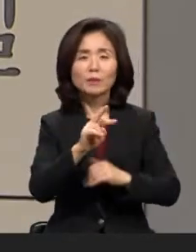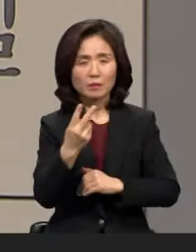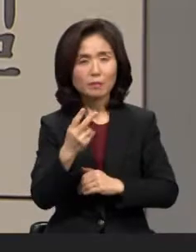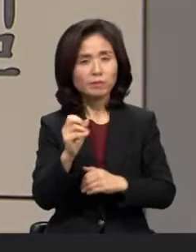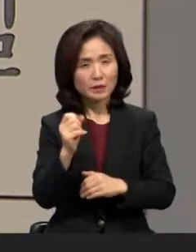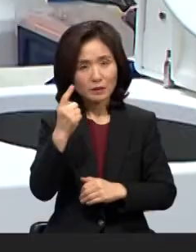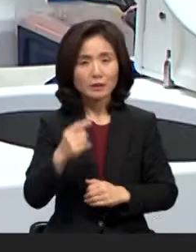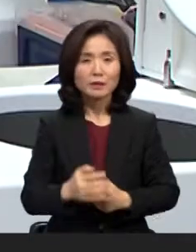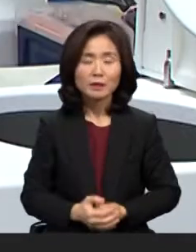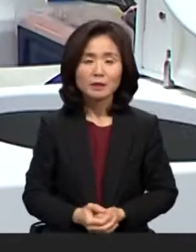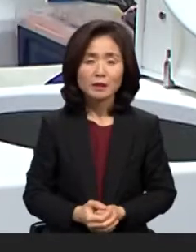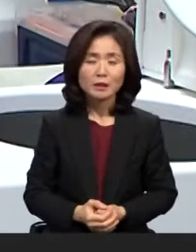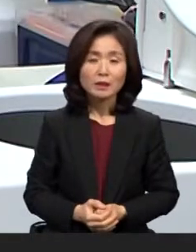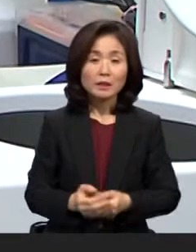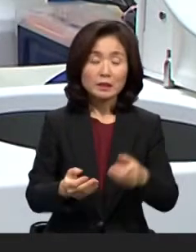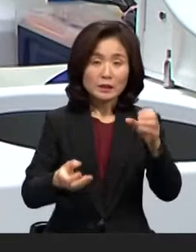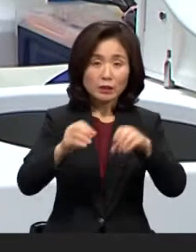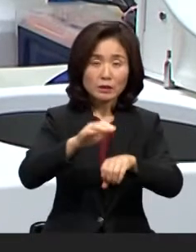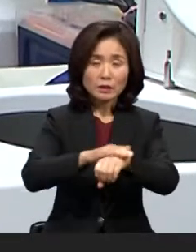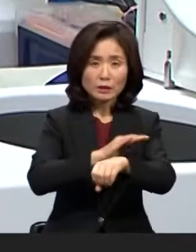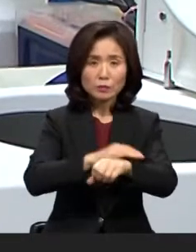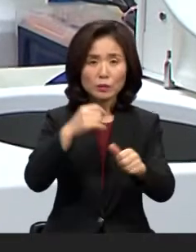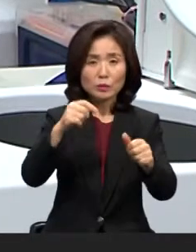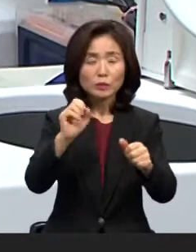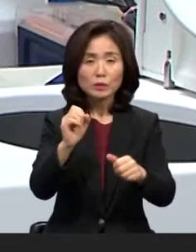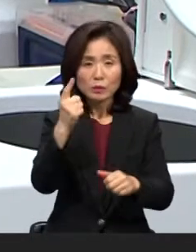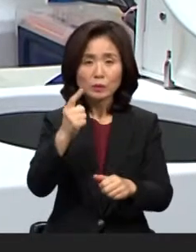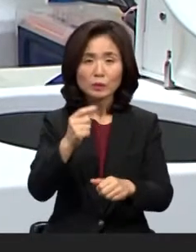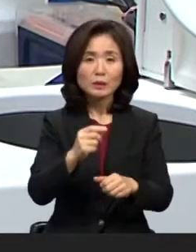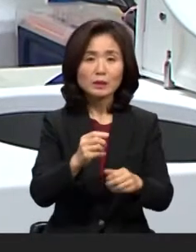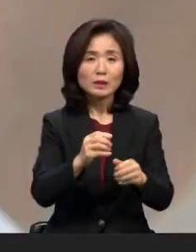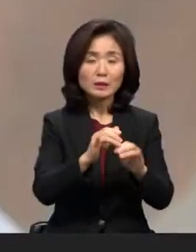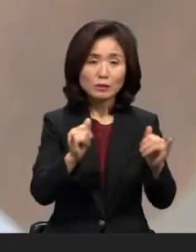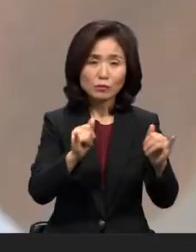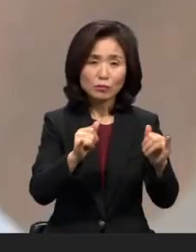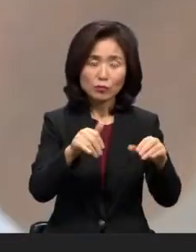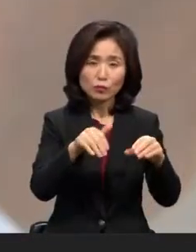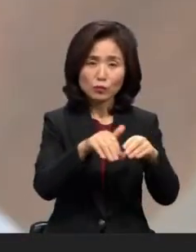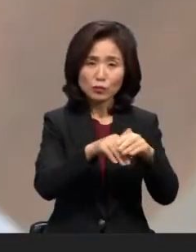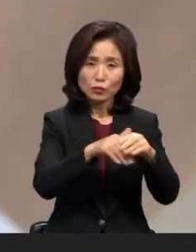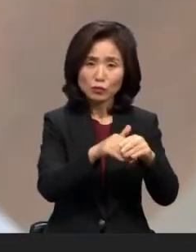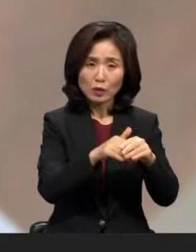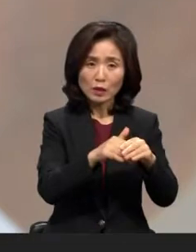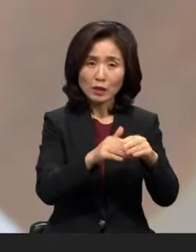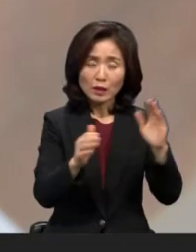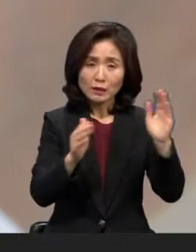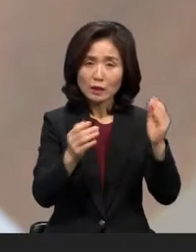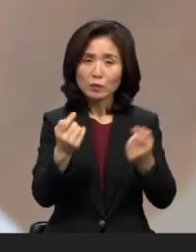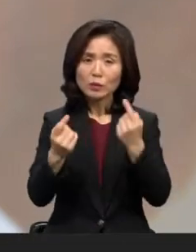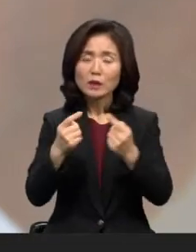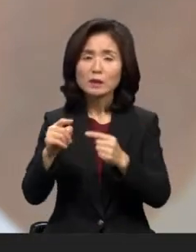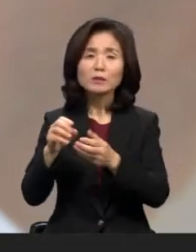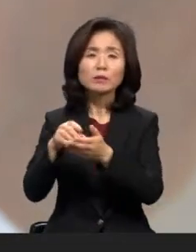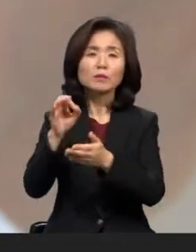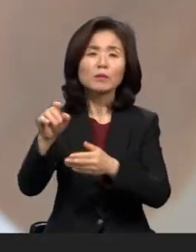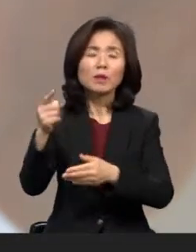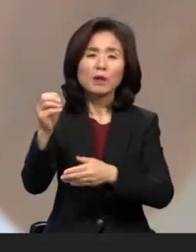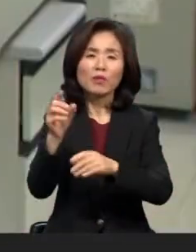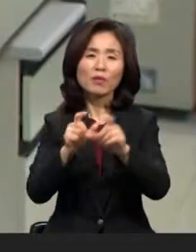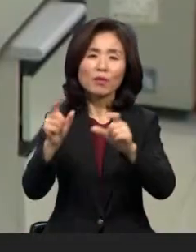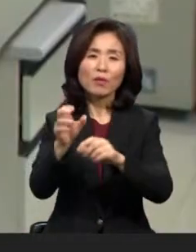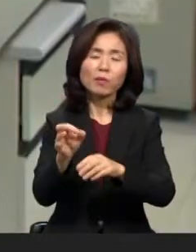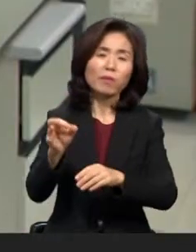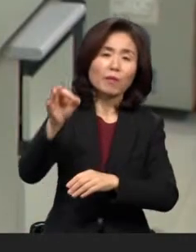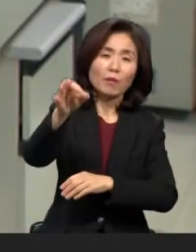때문입니다. 실험 실습 교육을 명분으로 인문계열 학과에 비해 등록금을 100만 원 가까이 더 내고도